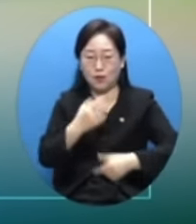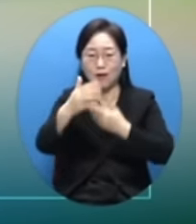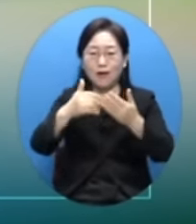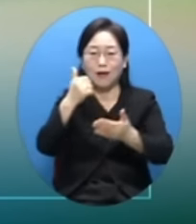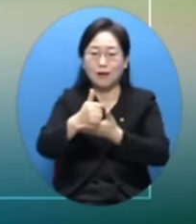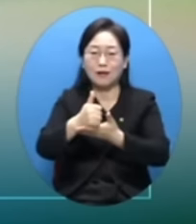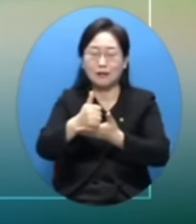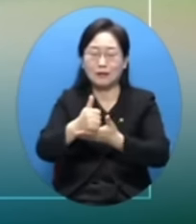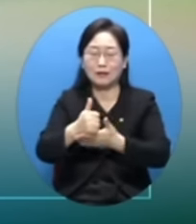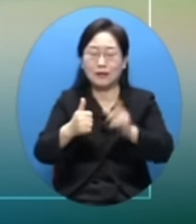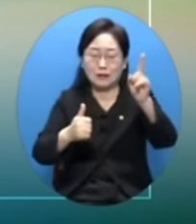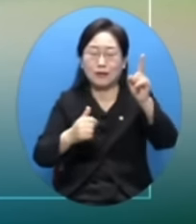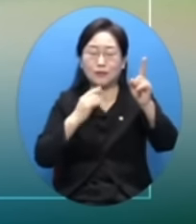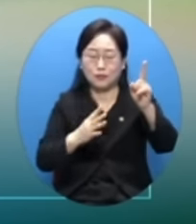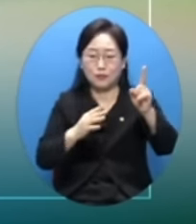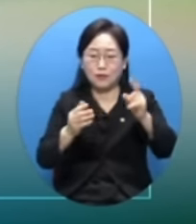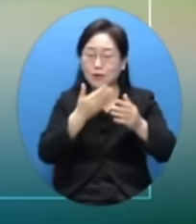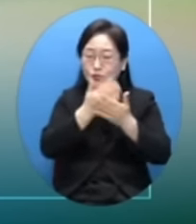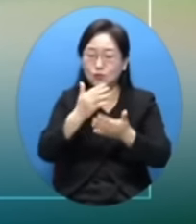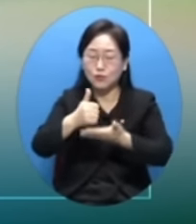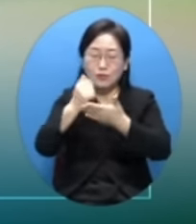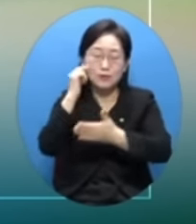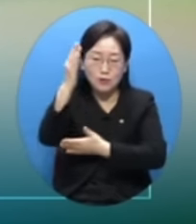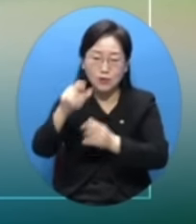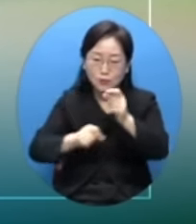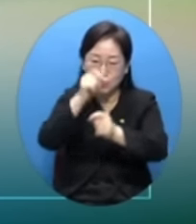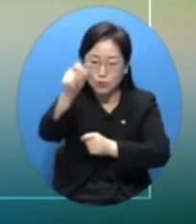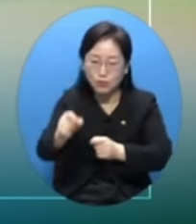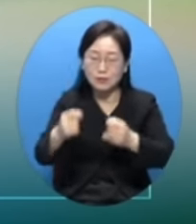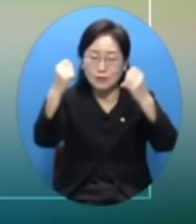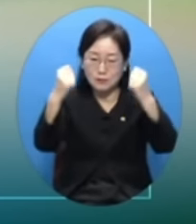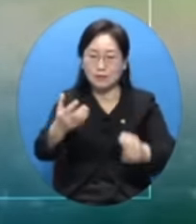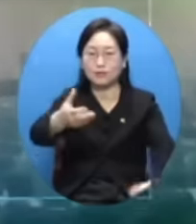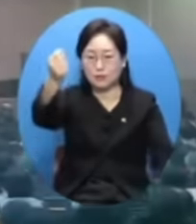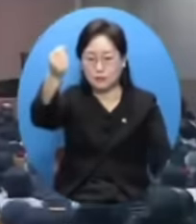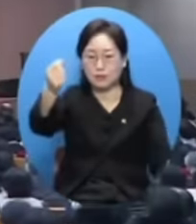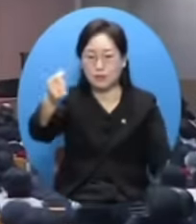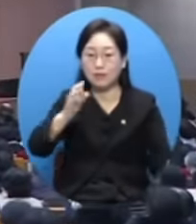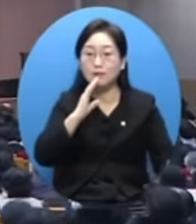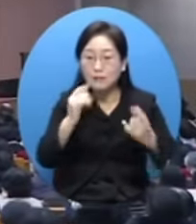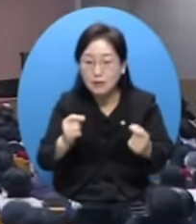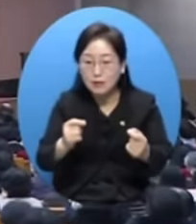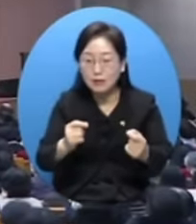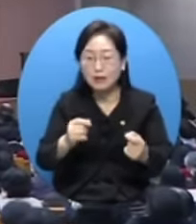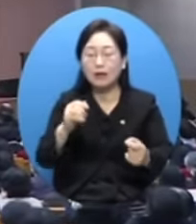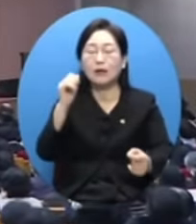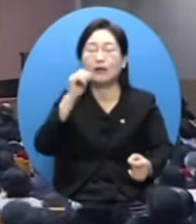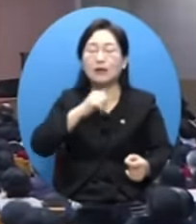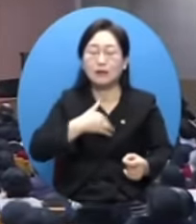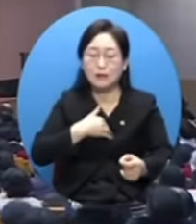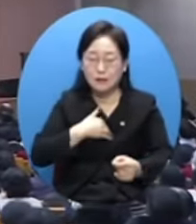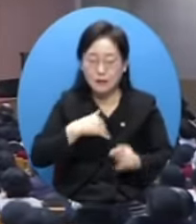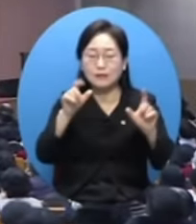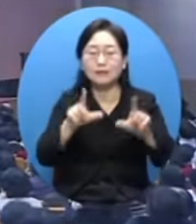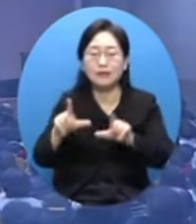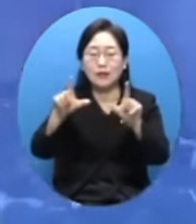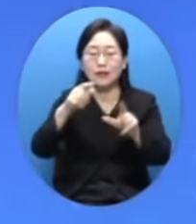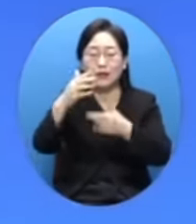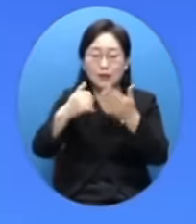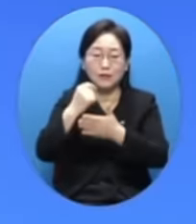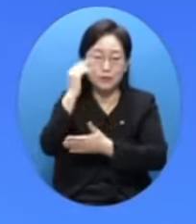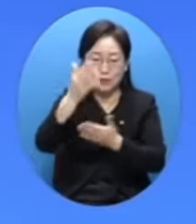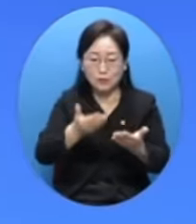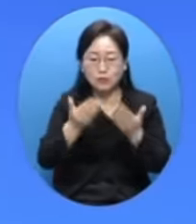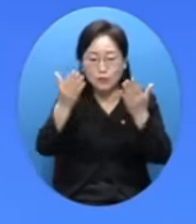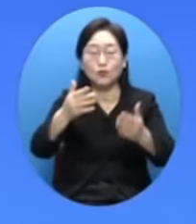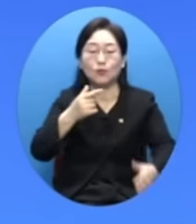영광이 영원 무궁하도록 있을지어다 아멘 내 삶은 오직 하나님께 영광는 삶을 살기 원합니다 그때 하나님의 은혜가